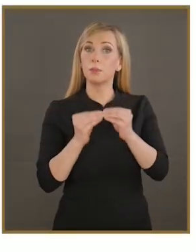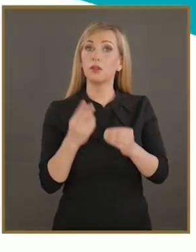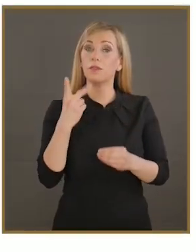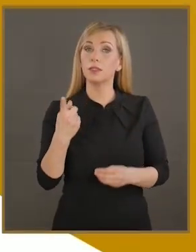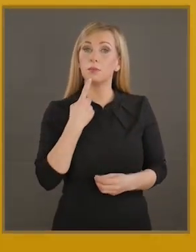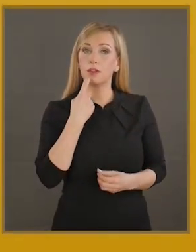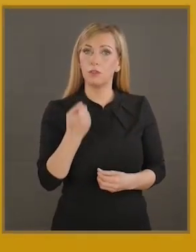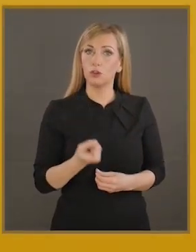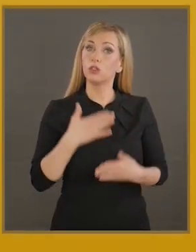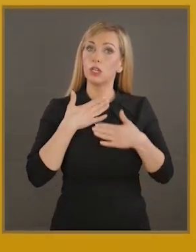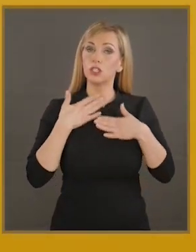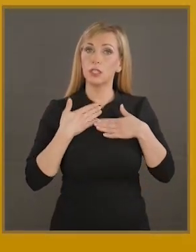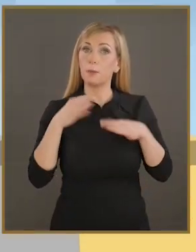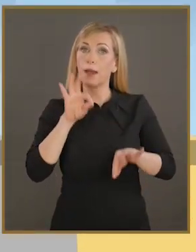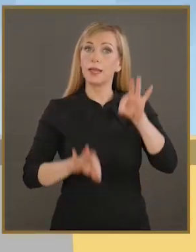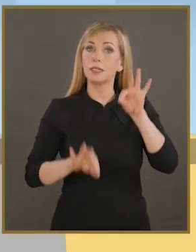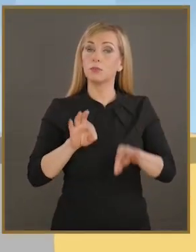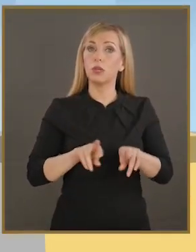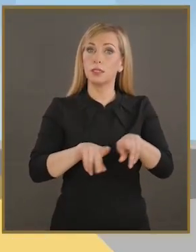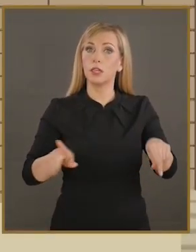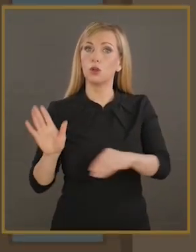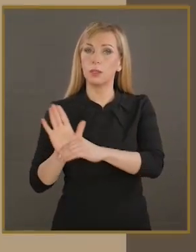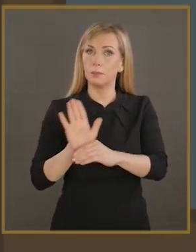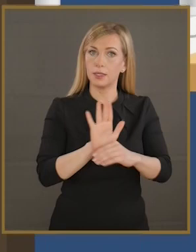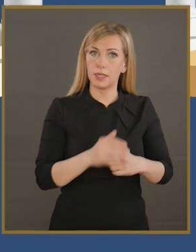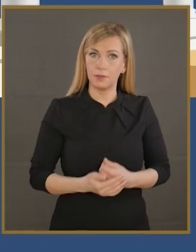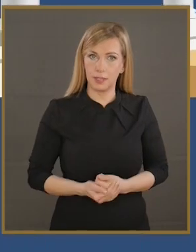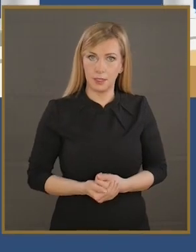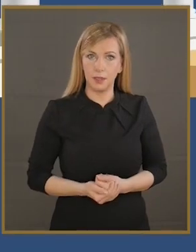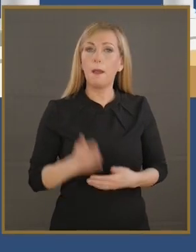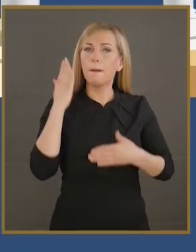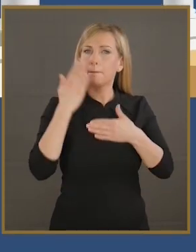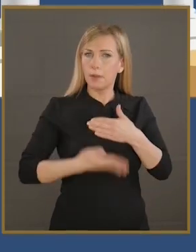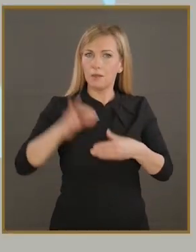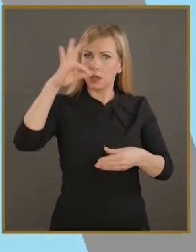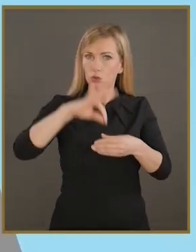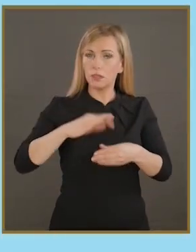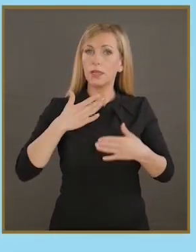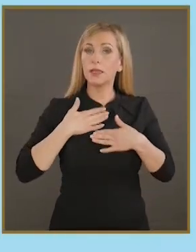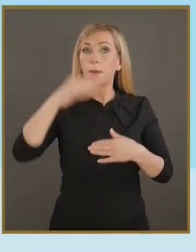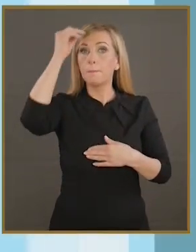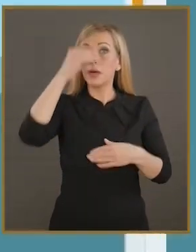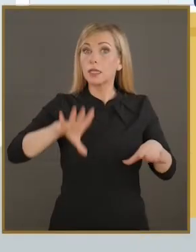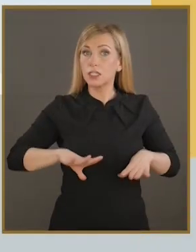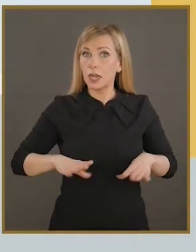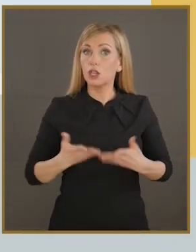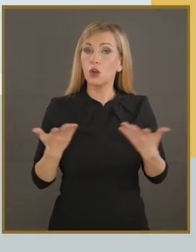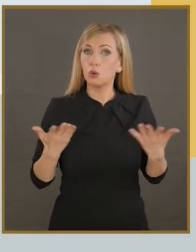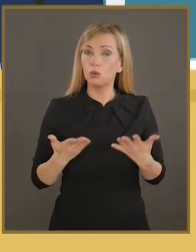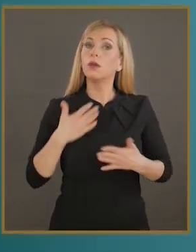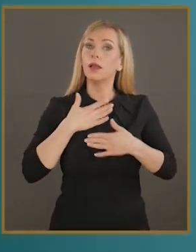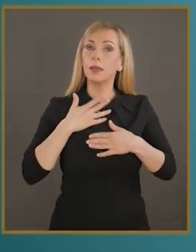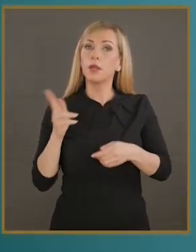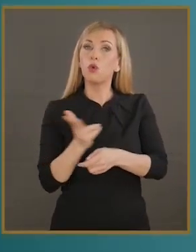На 4 април 2021 година ще се проведат избори за народни представители. Право да гласуват имат българските граждани,